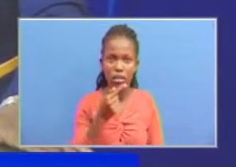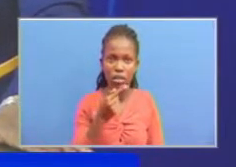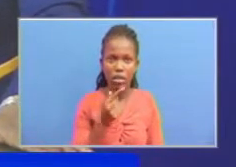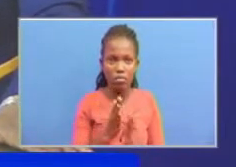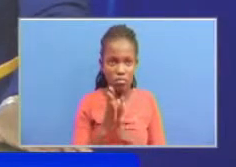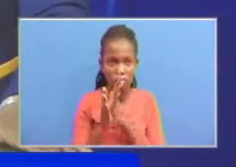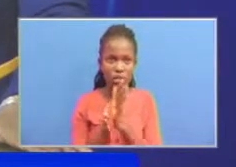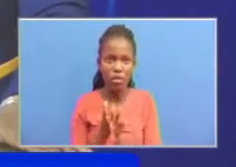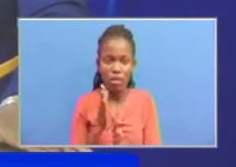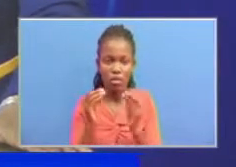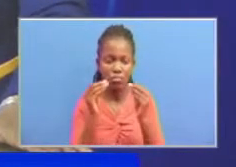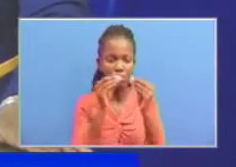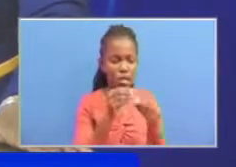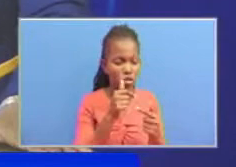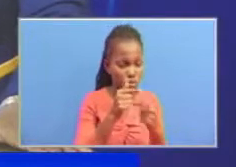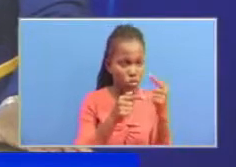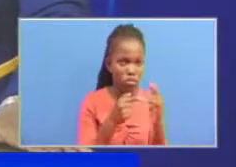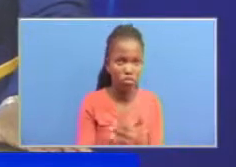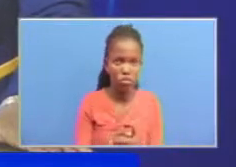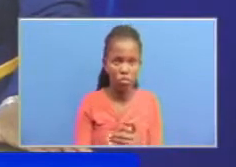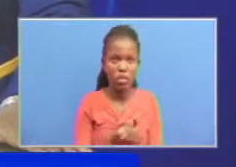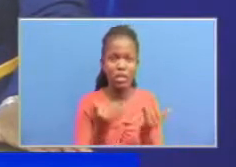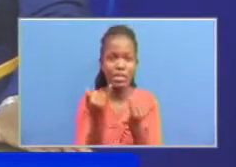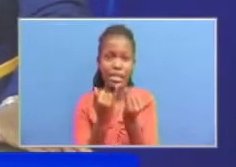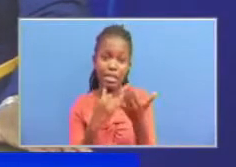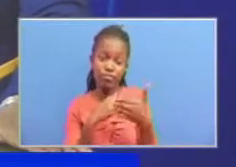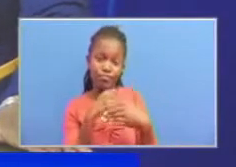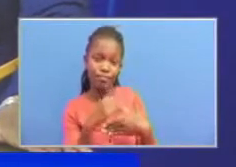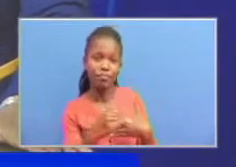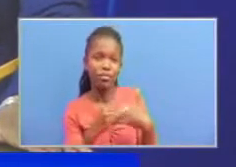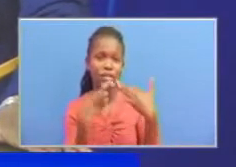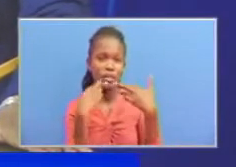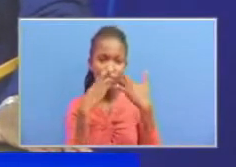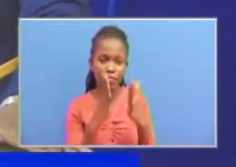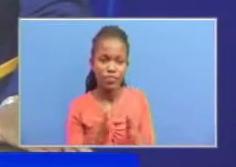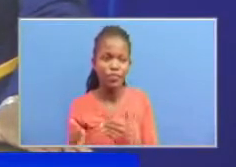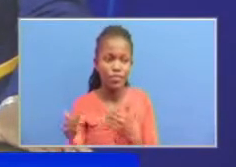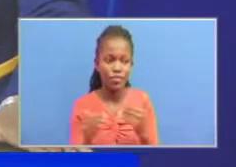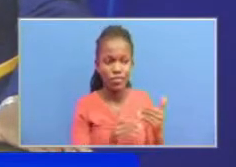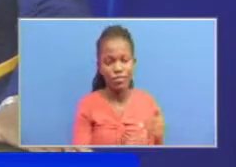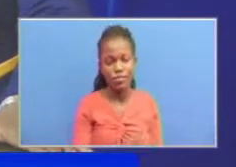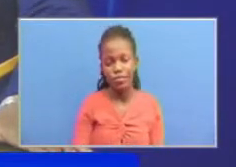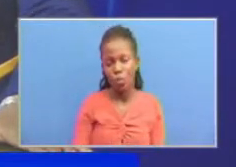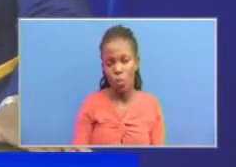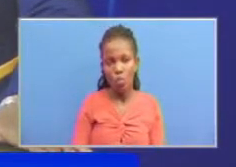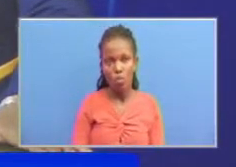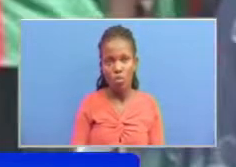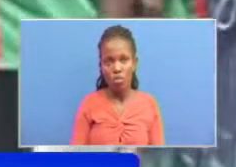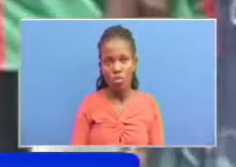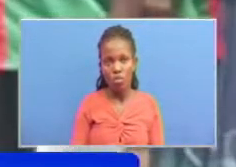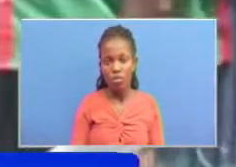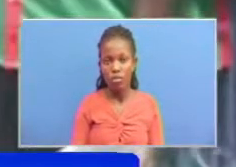mivango yo ya umbano usu wa dhandatu ukite. Benjamin Mwaka na ilivotionde.